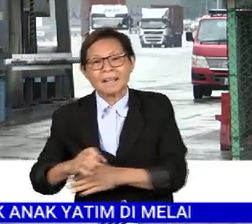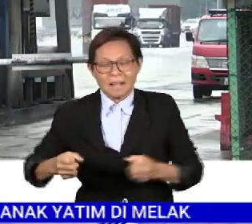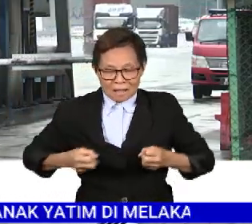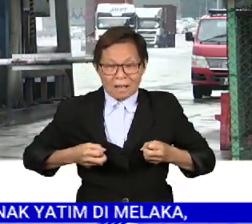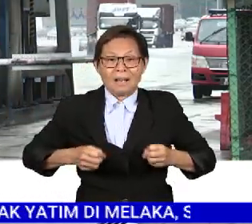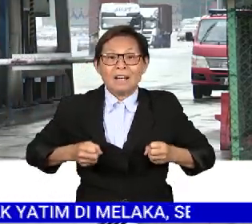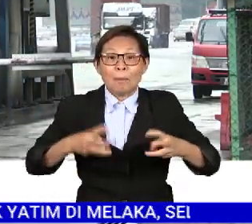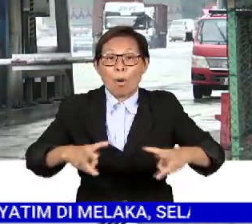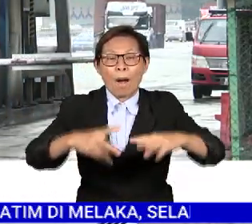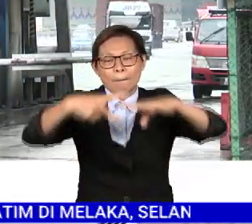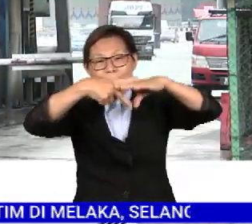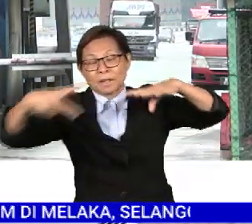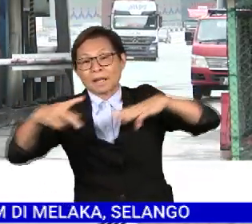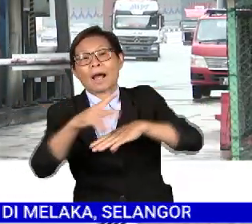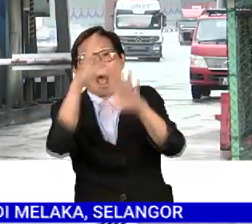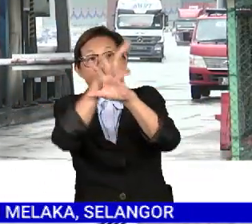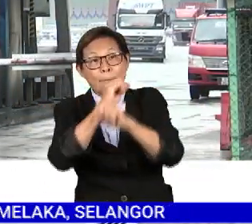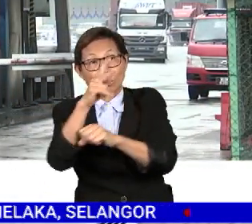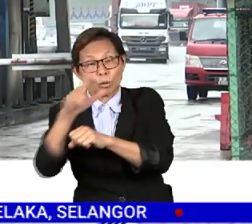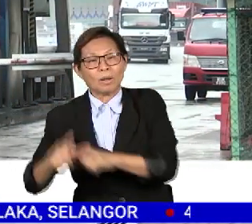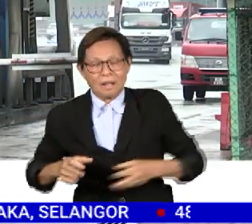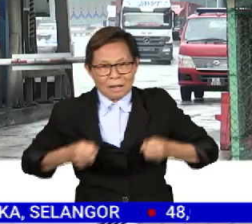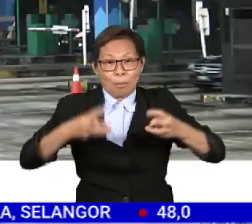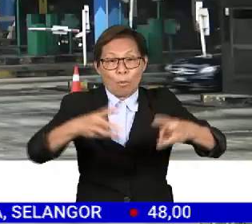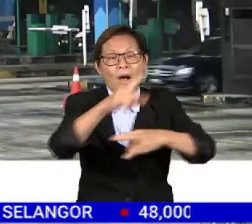Kuala lumpuh labu Raya koridonal